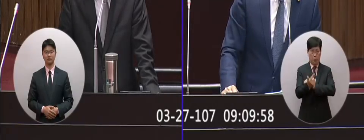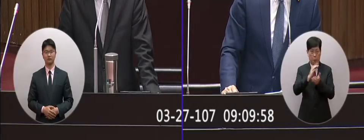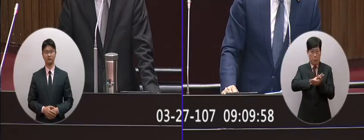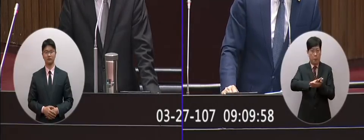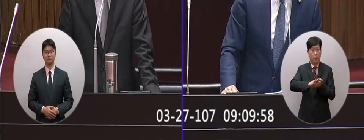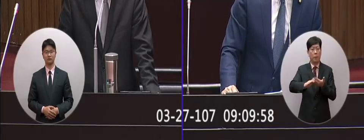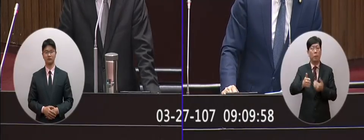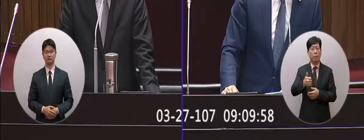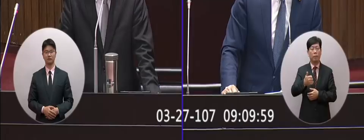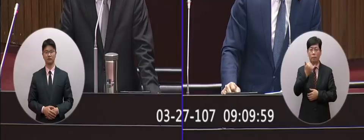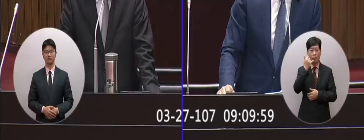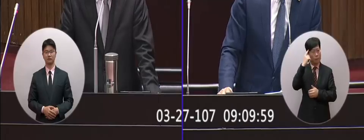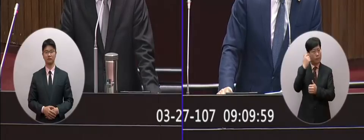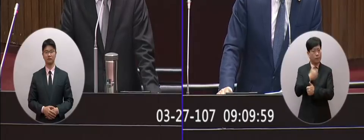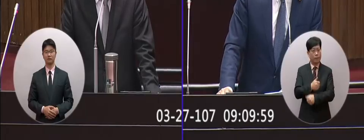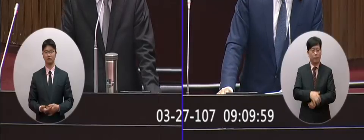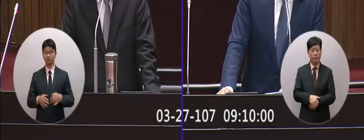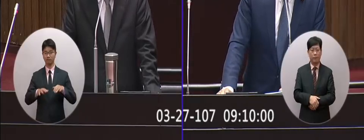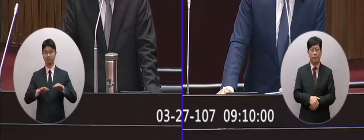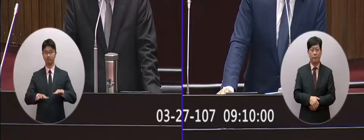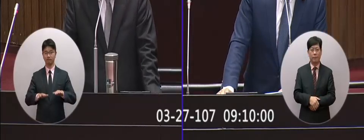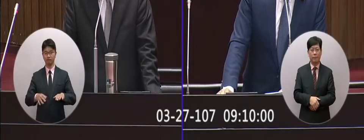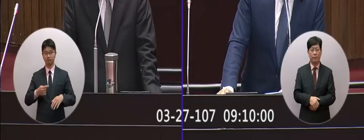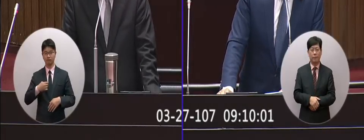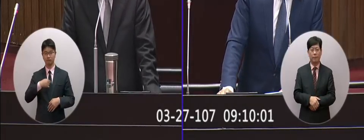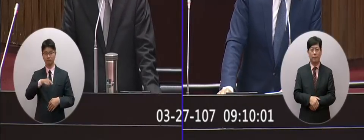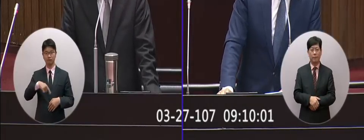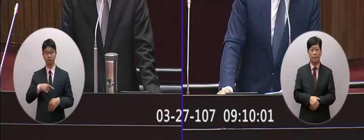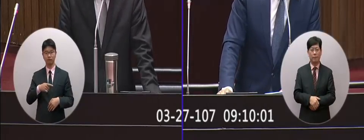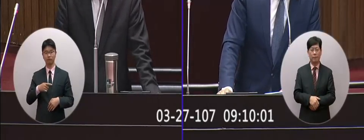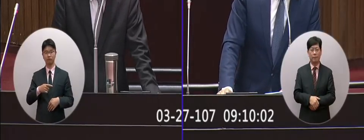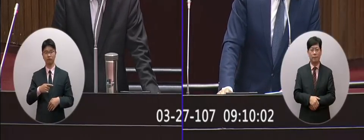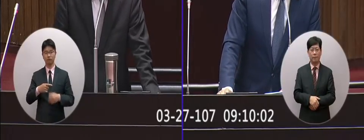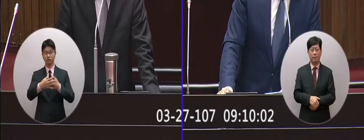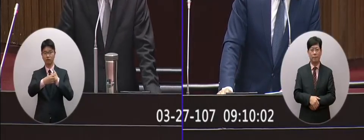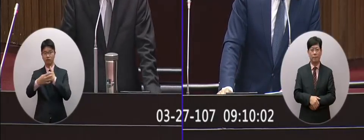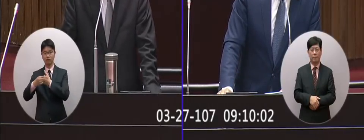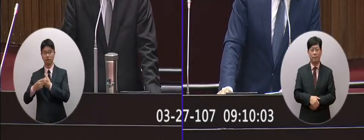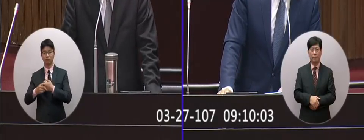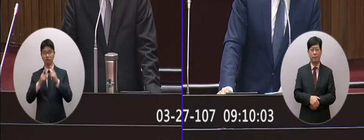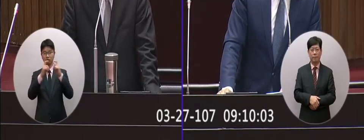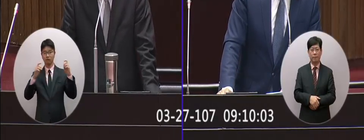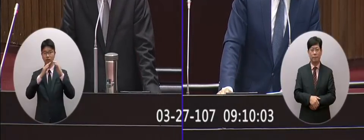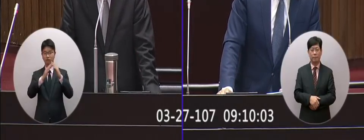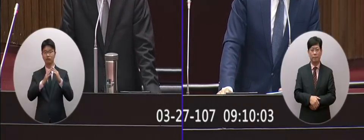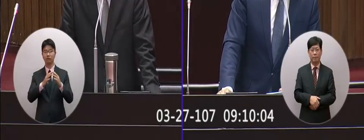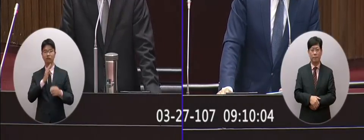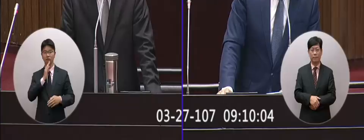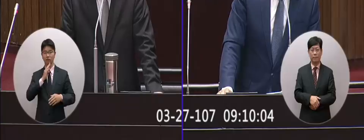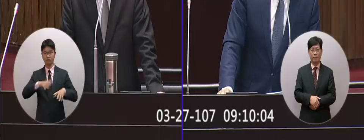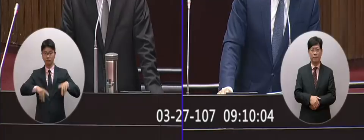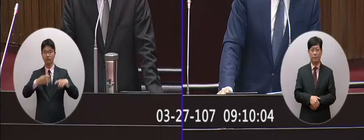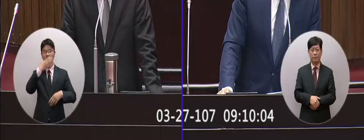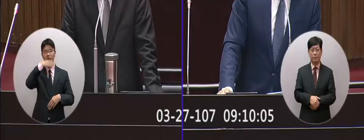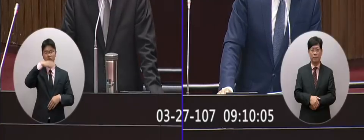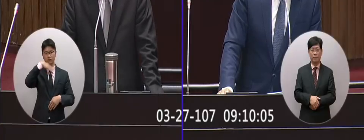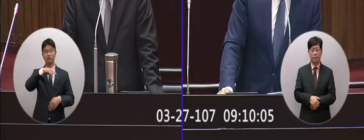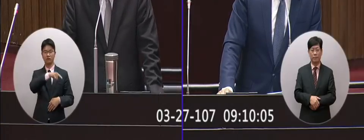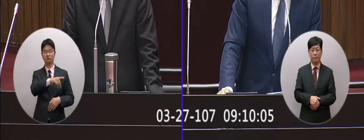的地方，是可以考虑的方向。 目前我们示范的城市一开始是先从澎湖开始